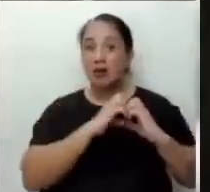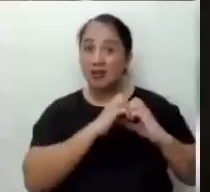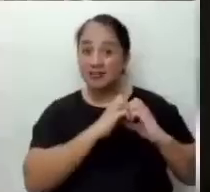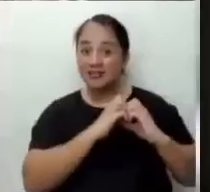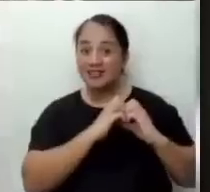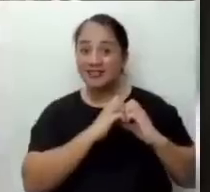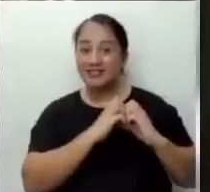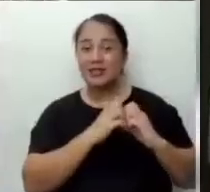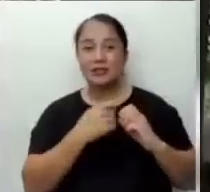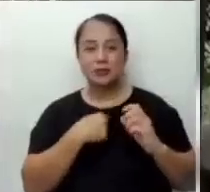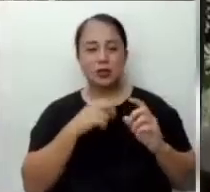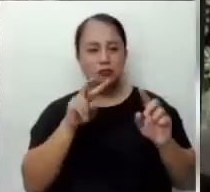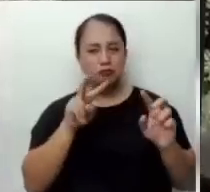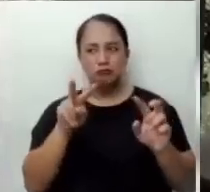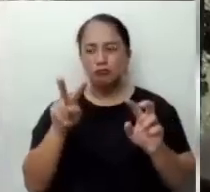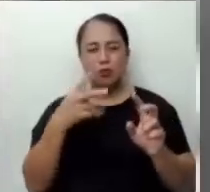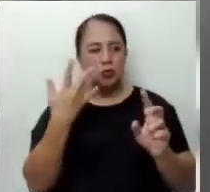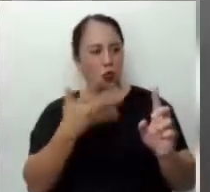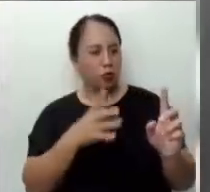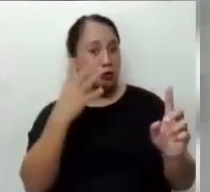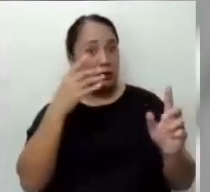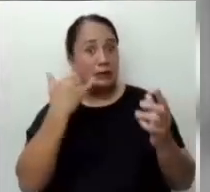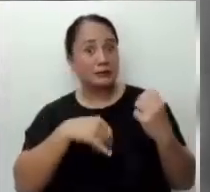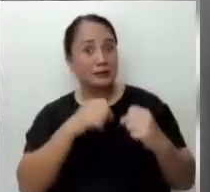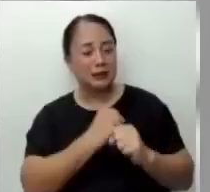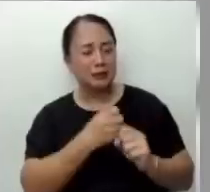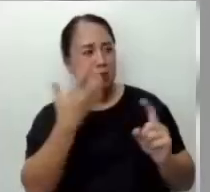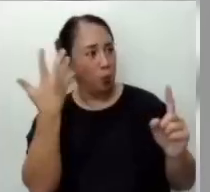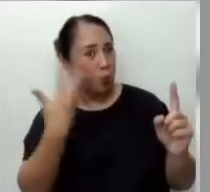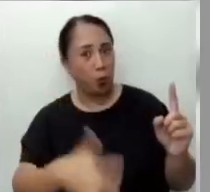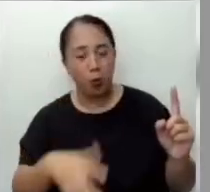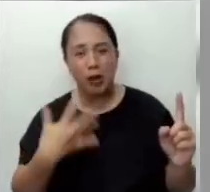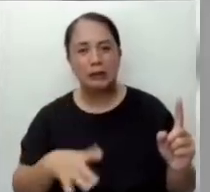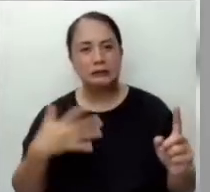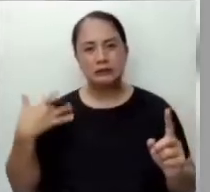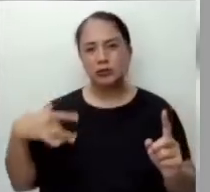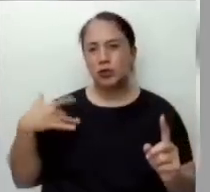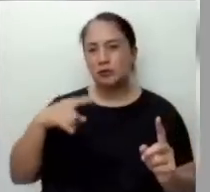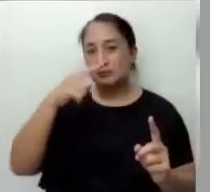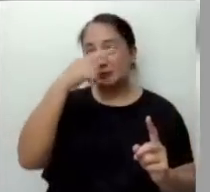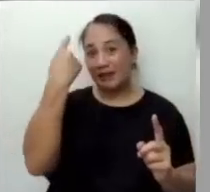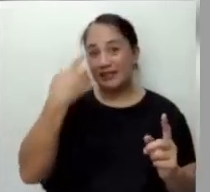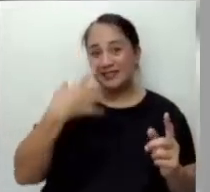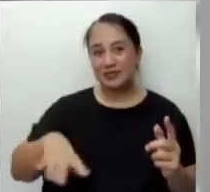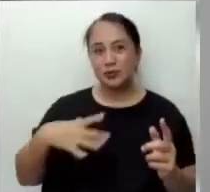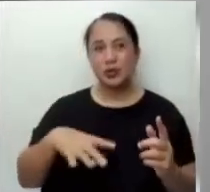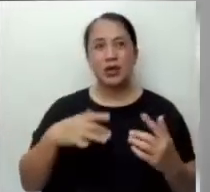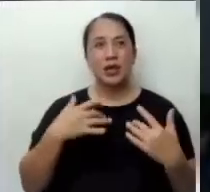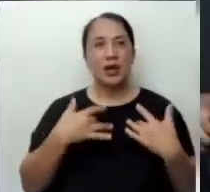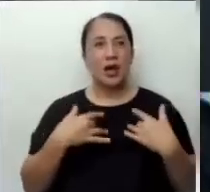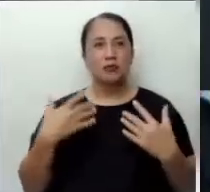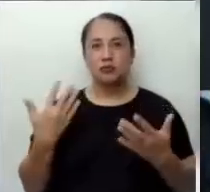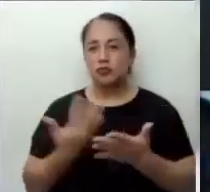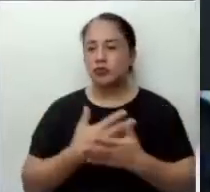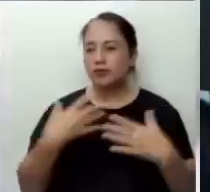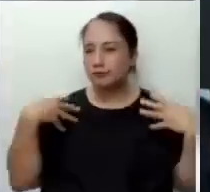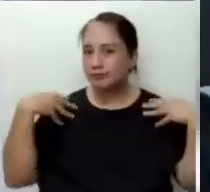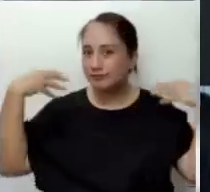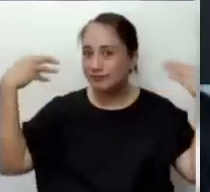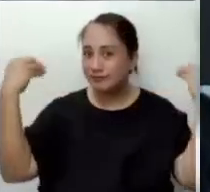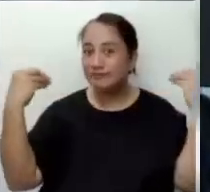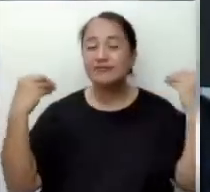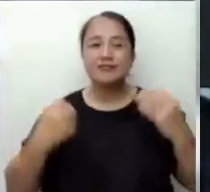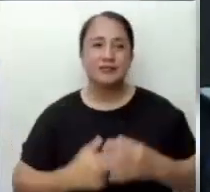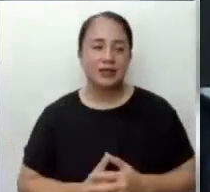turner sa event last year sa kanyang classy black fit with a touch of modern Filipiniana. Kaya naman